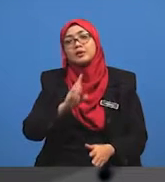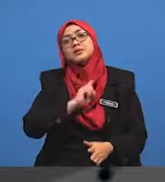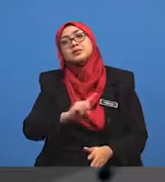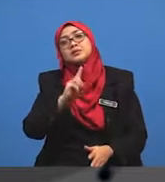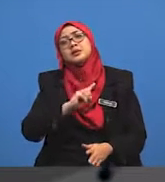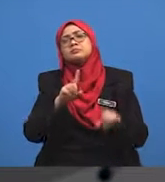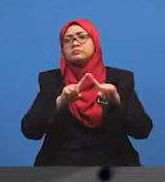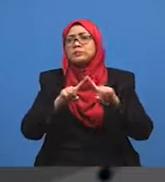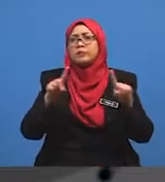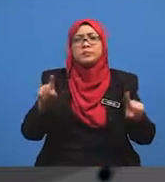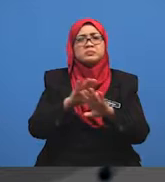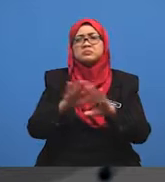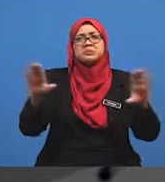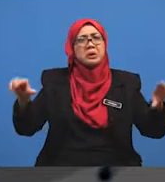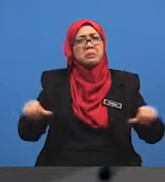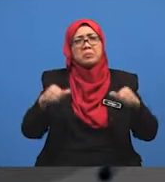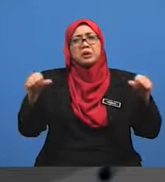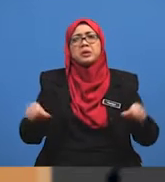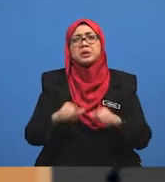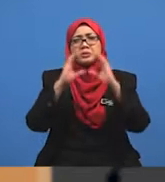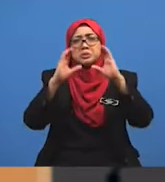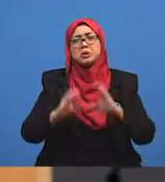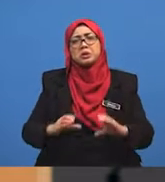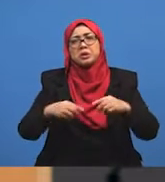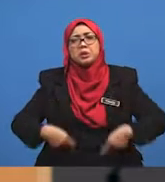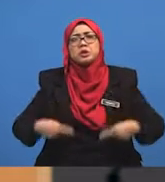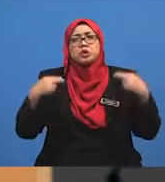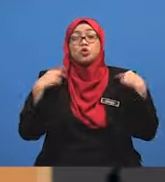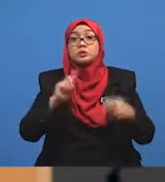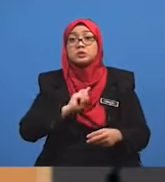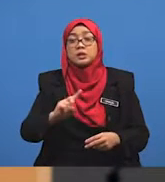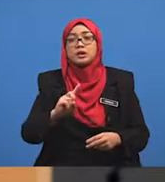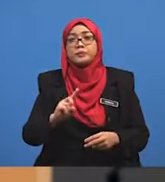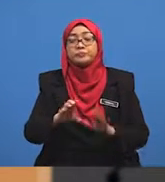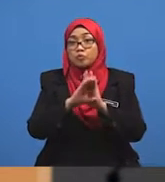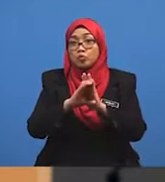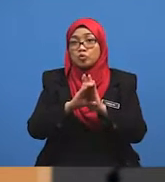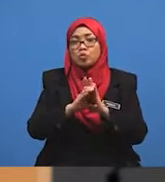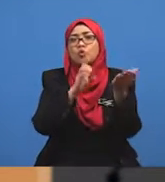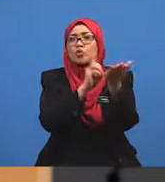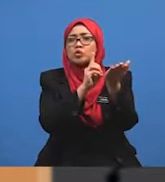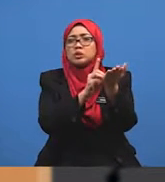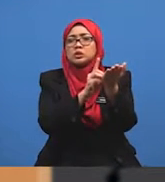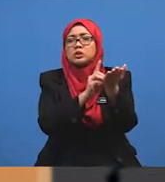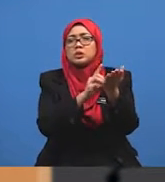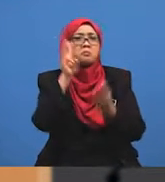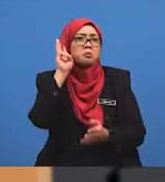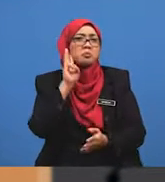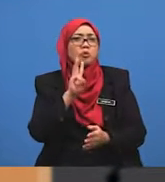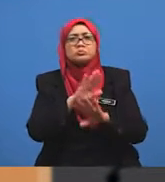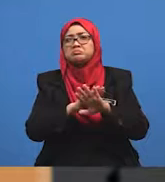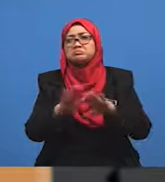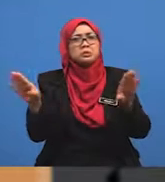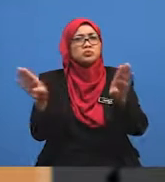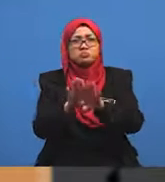tidak mengamalkan ajaran dan cara hidup Islam, seperti seorang doktor wanita tidak menutup aurat, seorang pensyarah